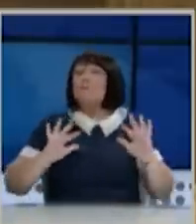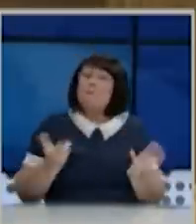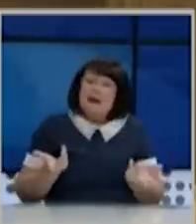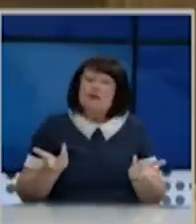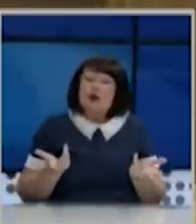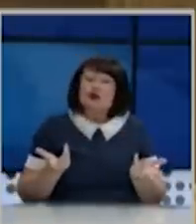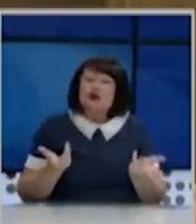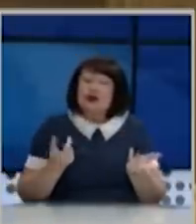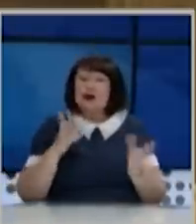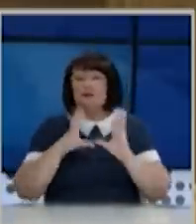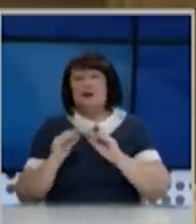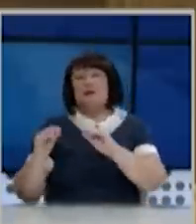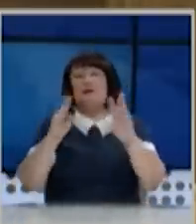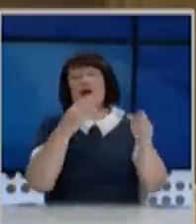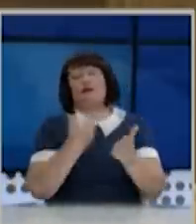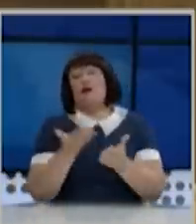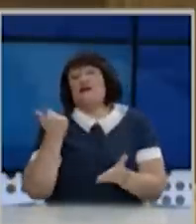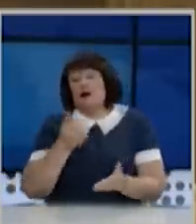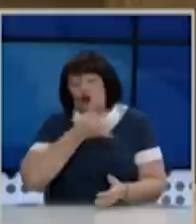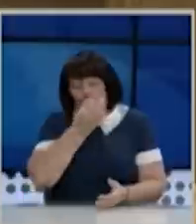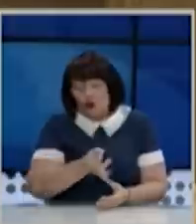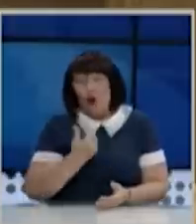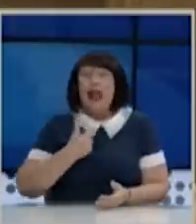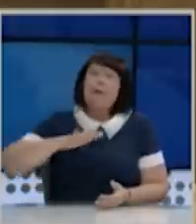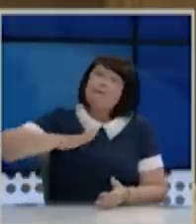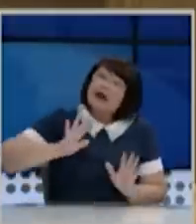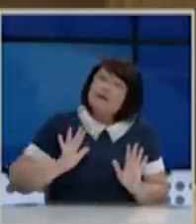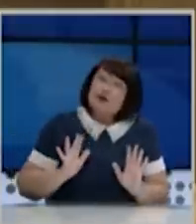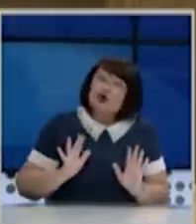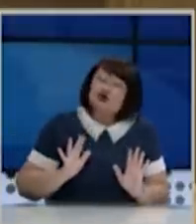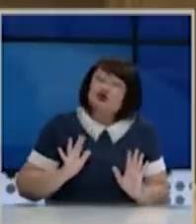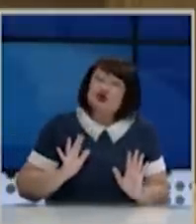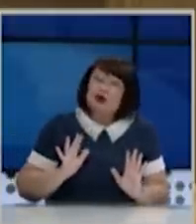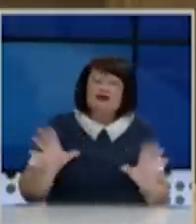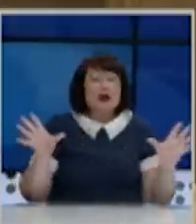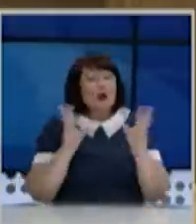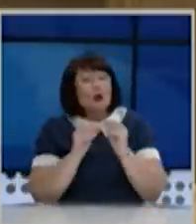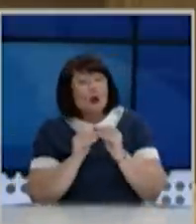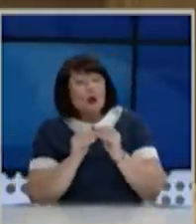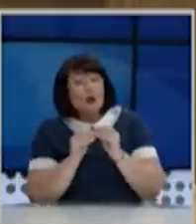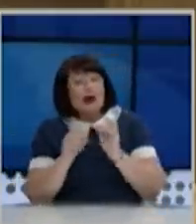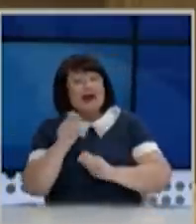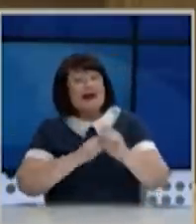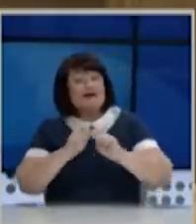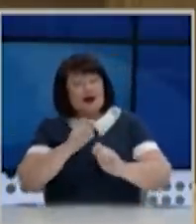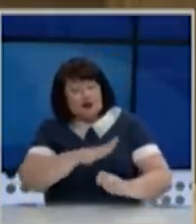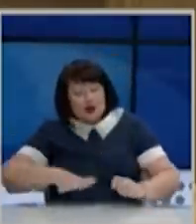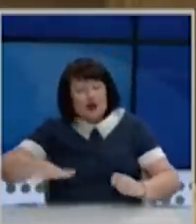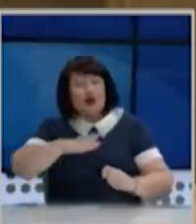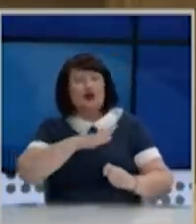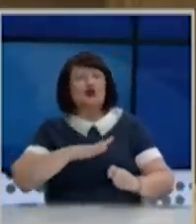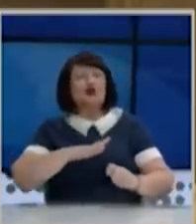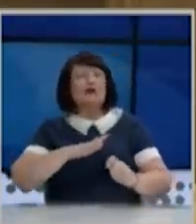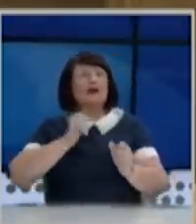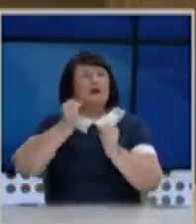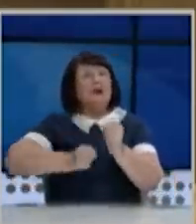που λέγονται, εμείς δεν έχουμε αποδείξεις για να το πούμε, αλλά λέω μήπως αυτά συνδέονται με το να δημιουργηθεί ένα καλύτερο τοπίο για να φύγουν οι